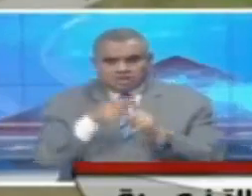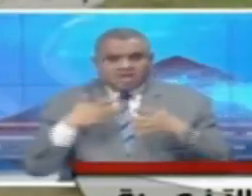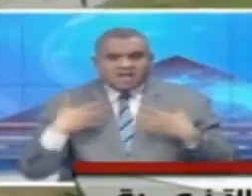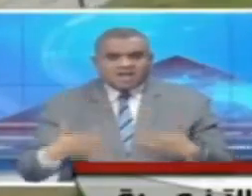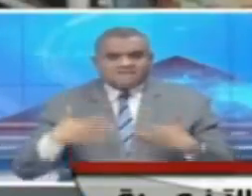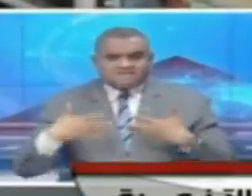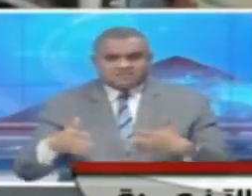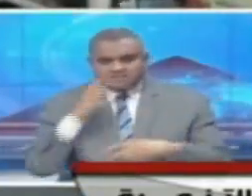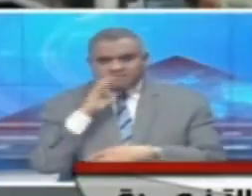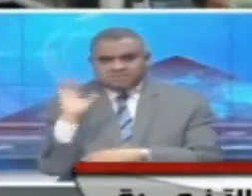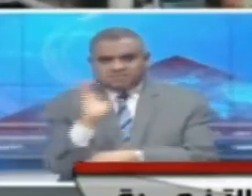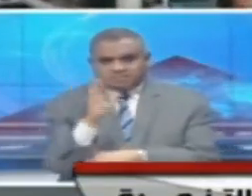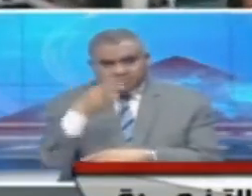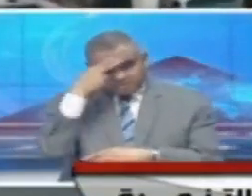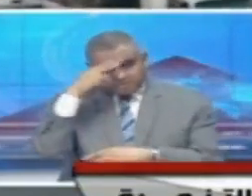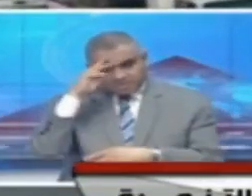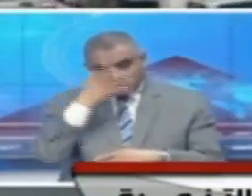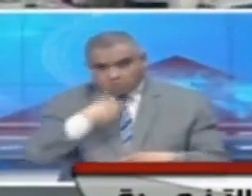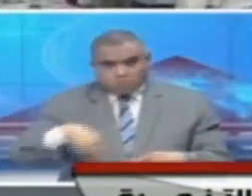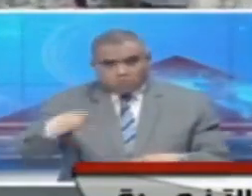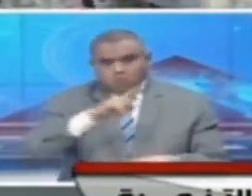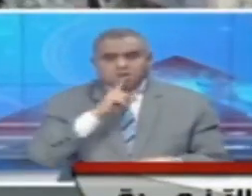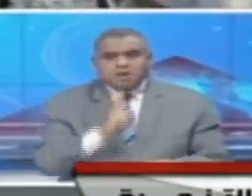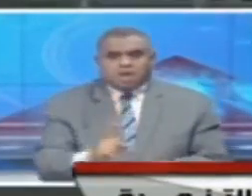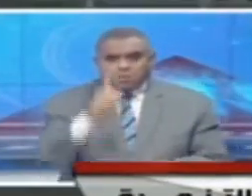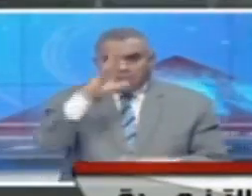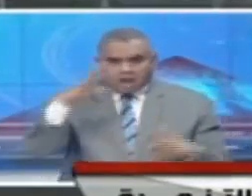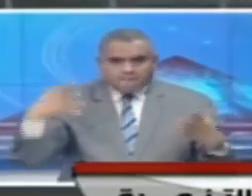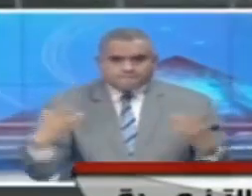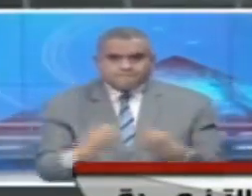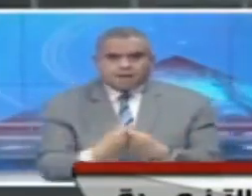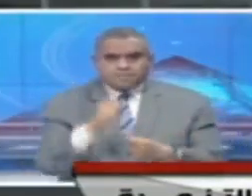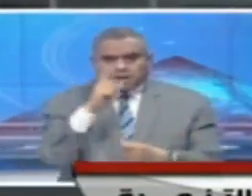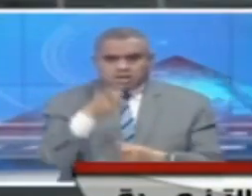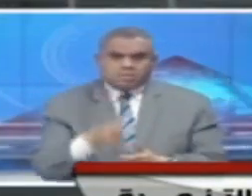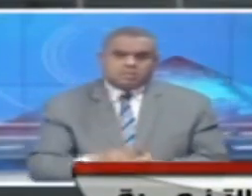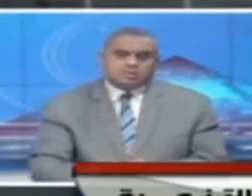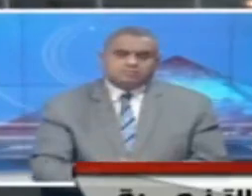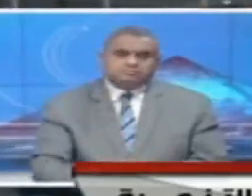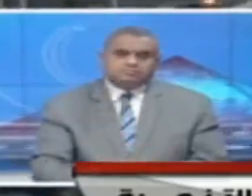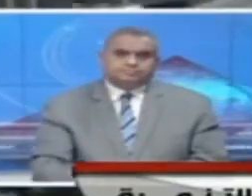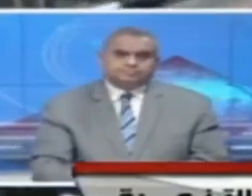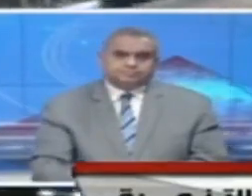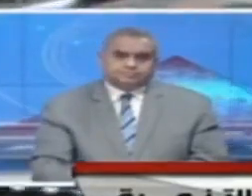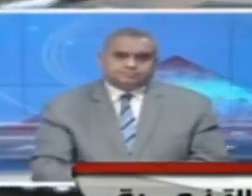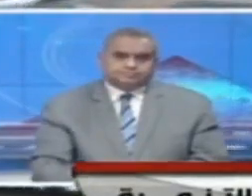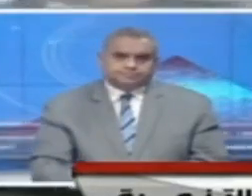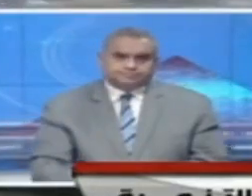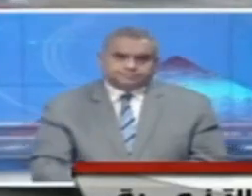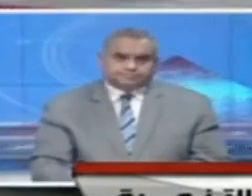عنهم تحت مظلة مبادرة كلنا واحد.